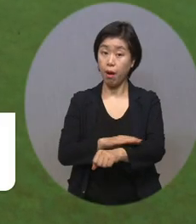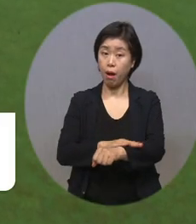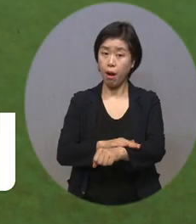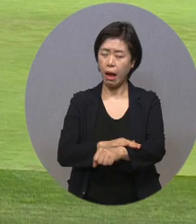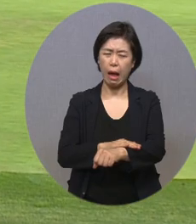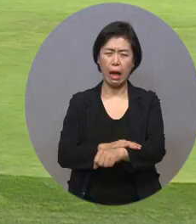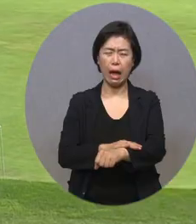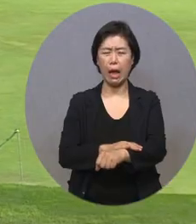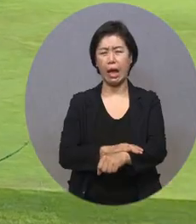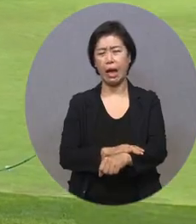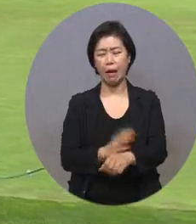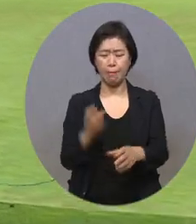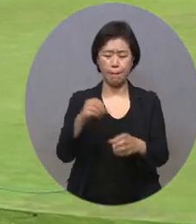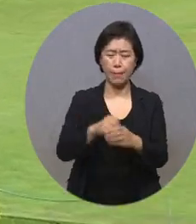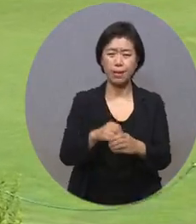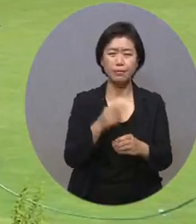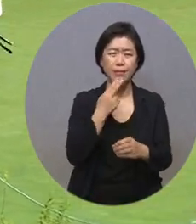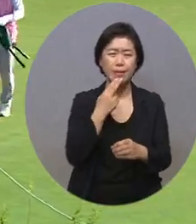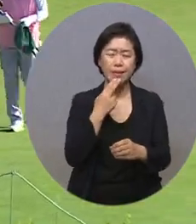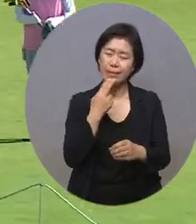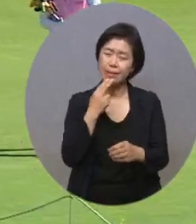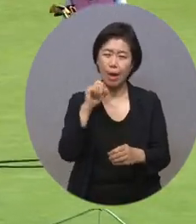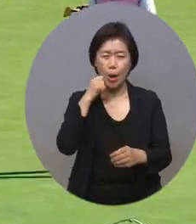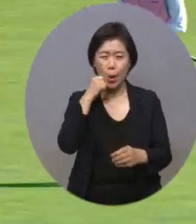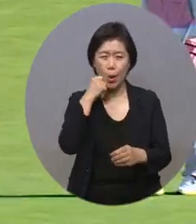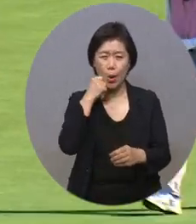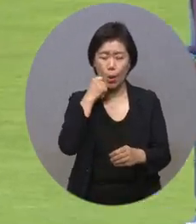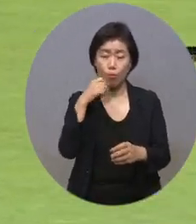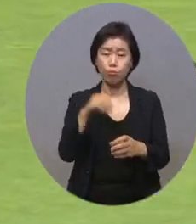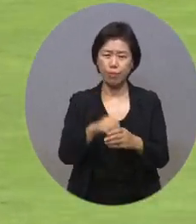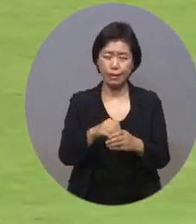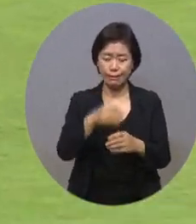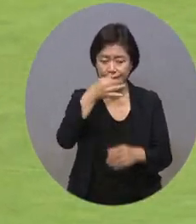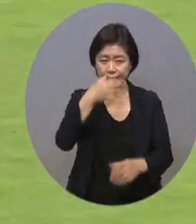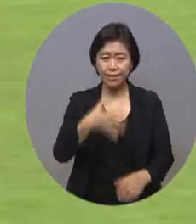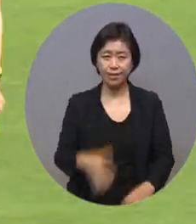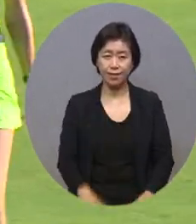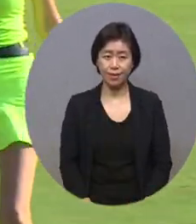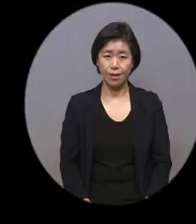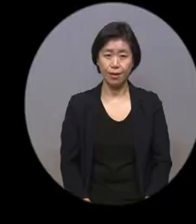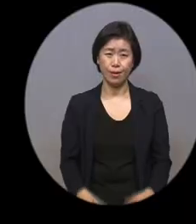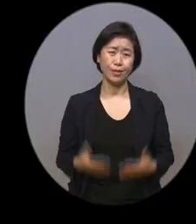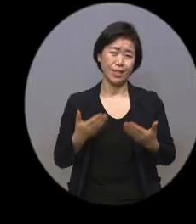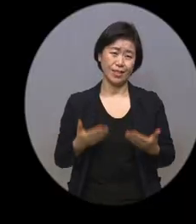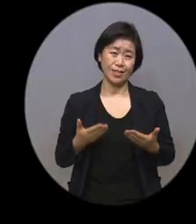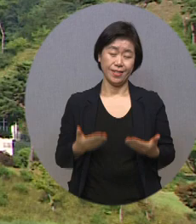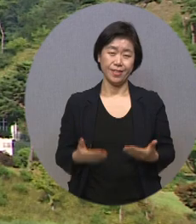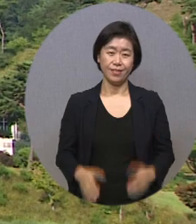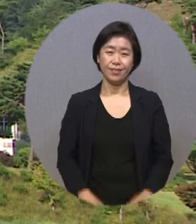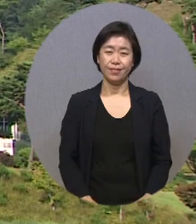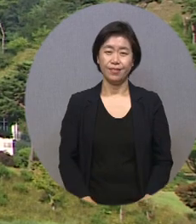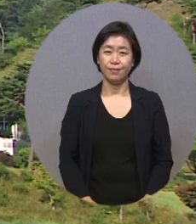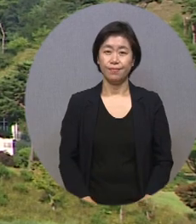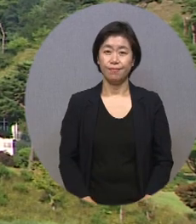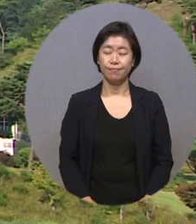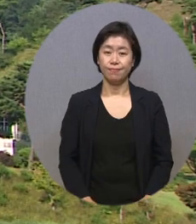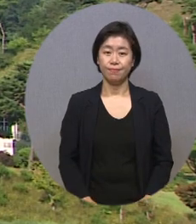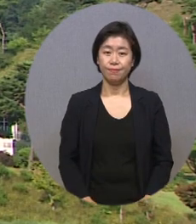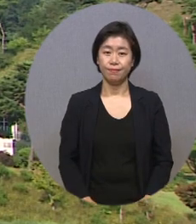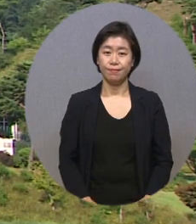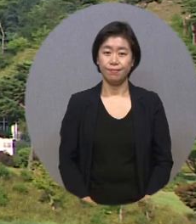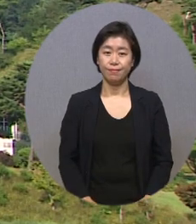와, 진짜 안 들어가네. 아, 좀 쉬자. 나이스, 나이스. 이걸로. 나이스, 쉬자, 나이스. 쉬자. 여기